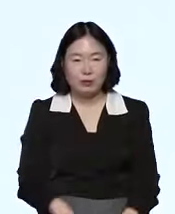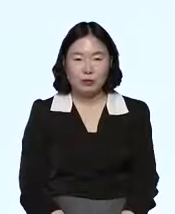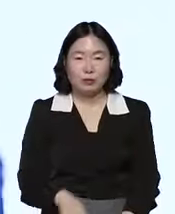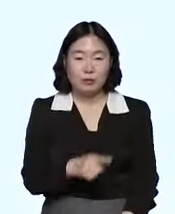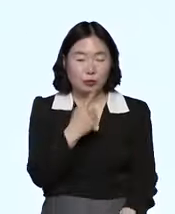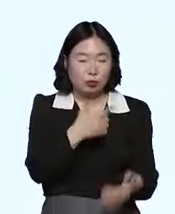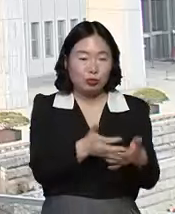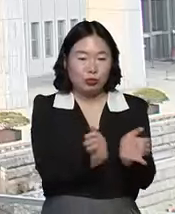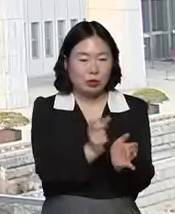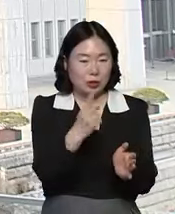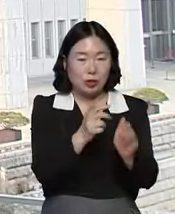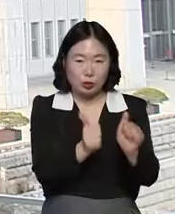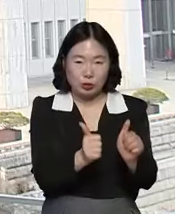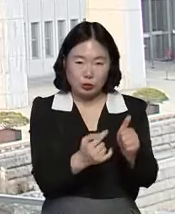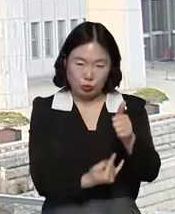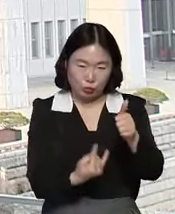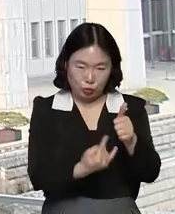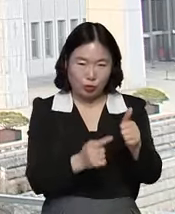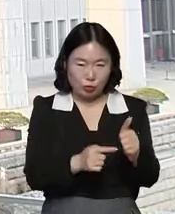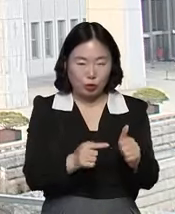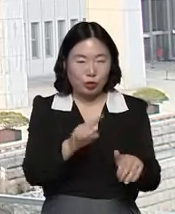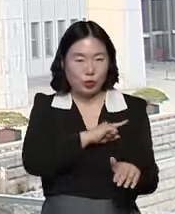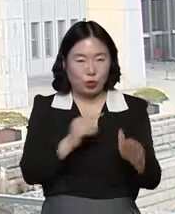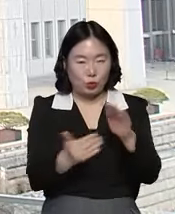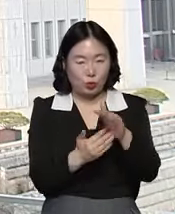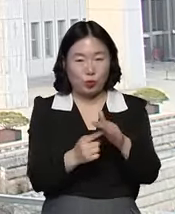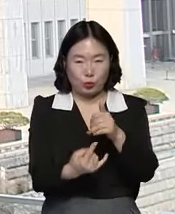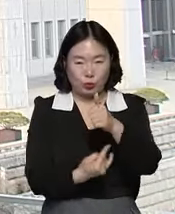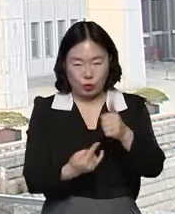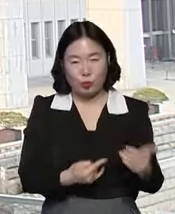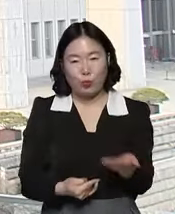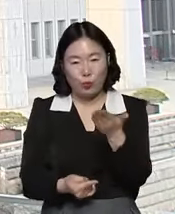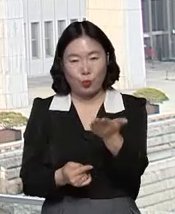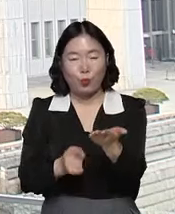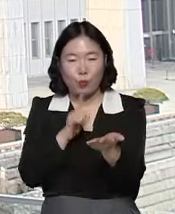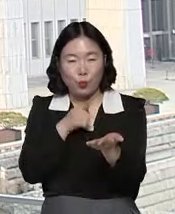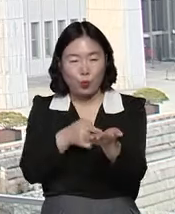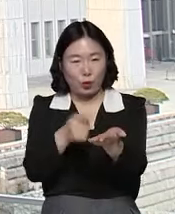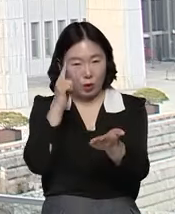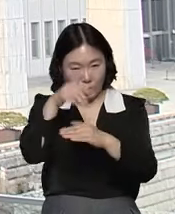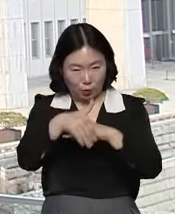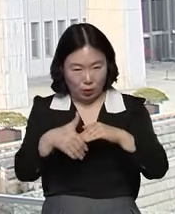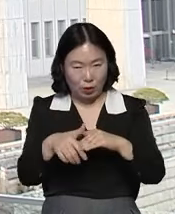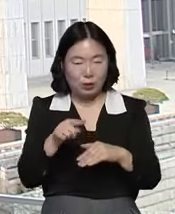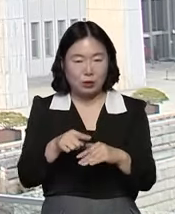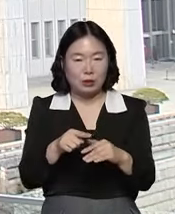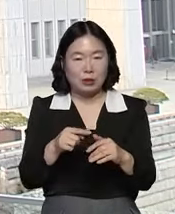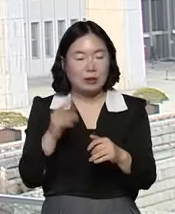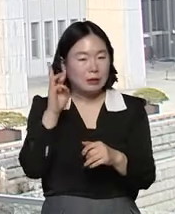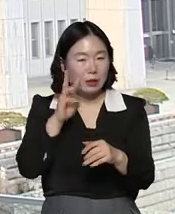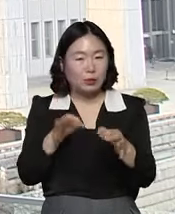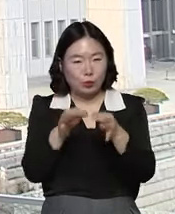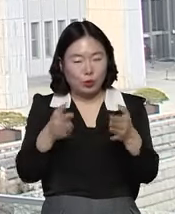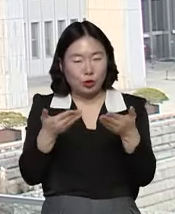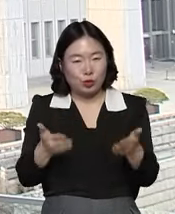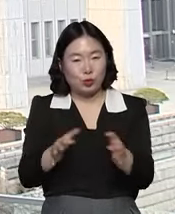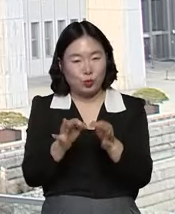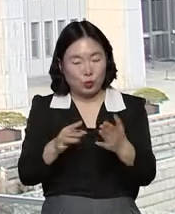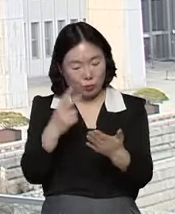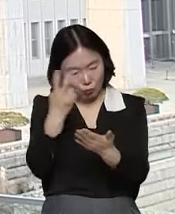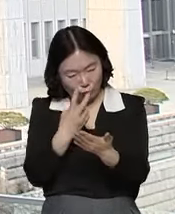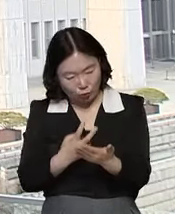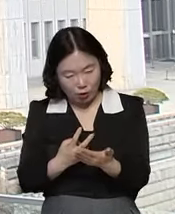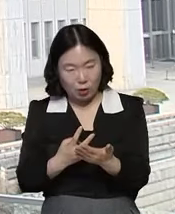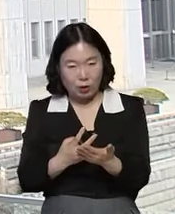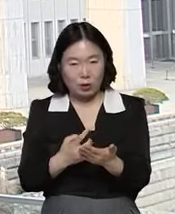시민은이 같은 결과를 최고위에 보고할 예정이며 최고위는 3일절 연휴 기간 동안 비공개 회의를 통해 두 지역구에 대한